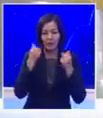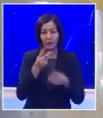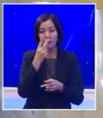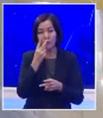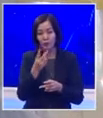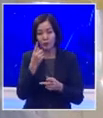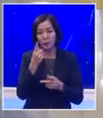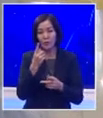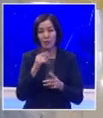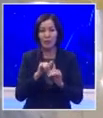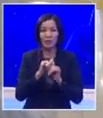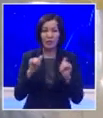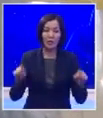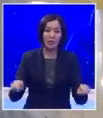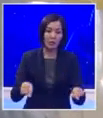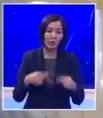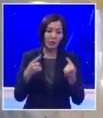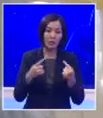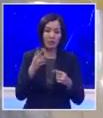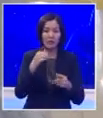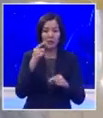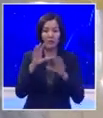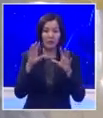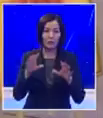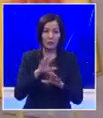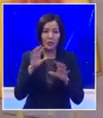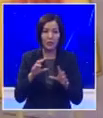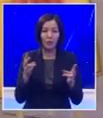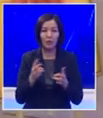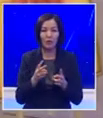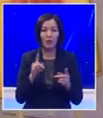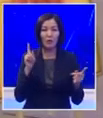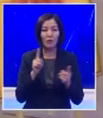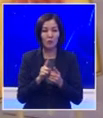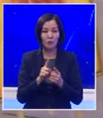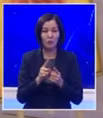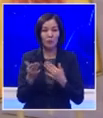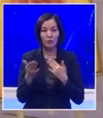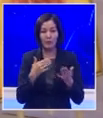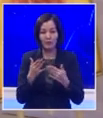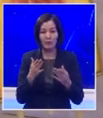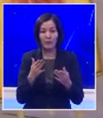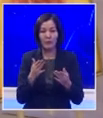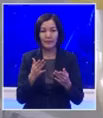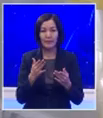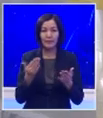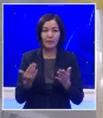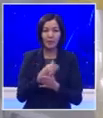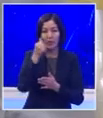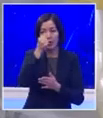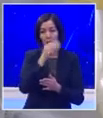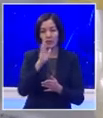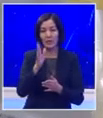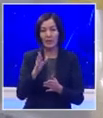жүрсін, арғыдай жаңғыртып осы салт-дәстүрімізді сақтап ұстап жүрсін деп. Көрісу дейді, бірін-бірі көрісуде жаңа жыл келеді,